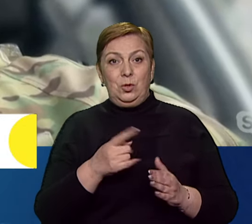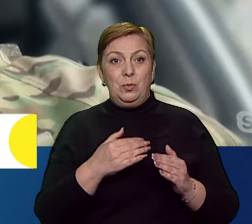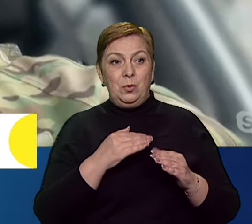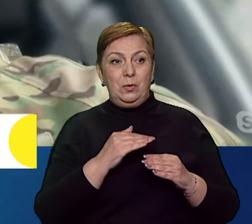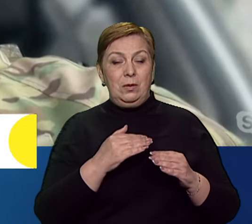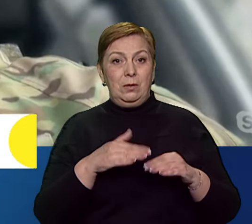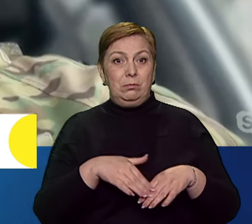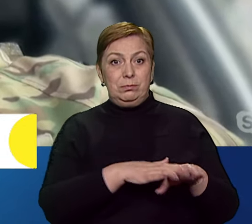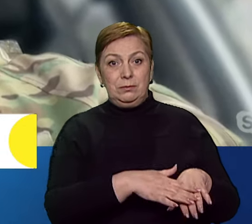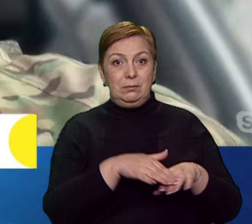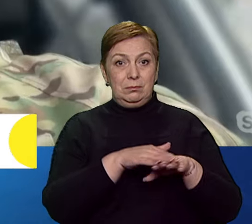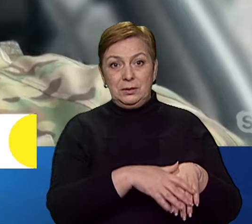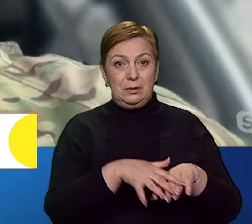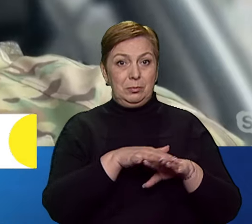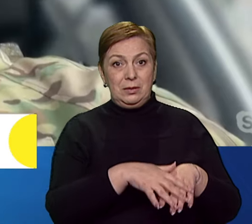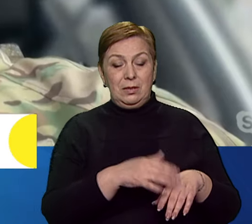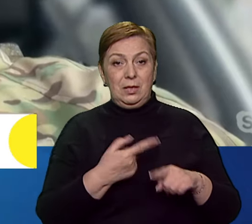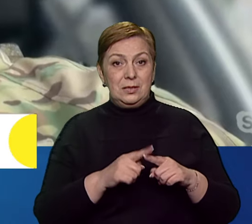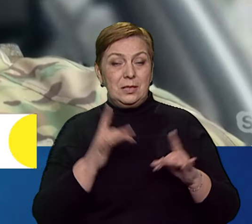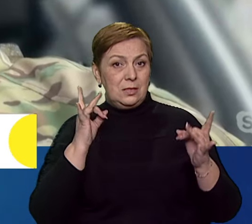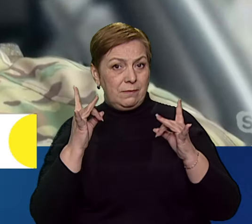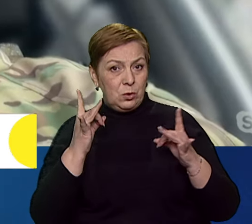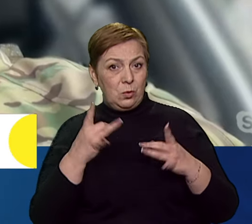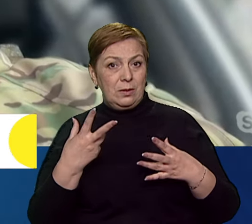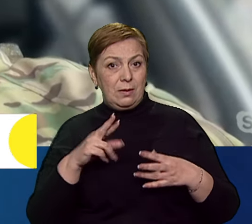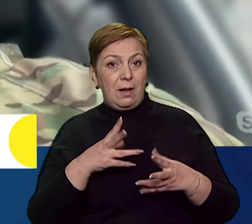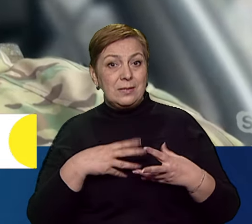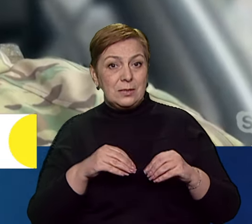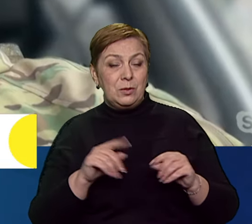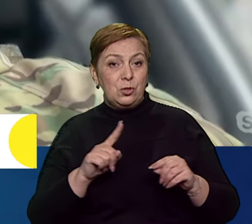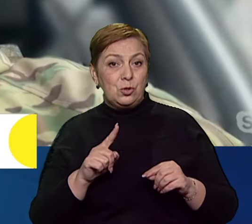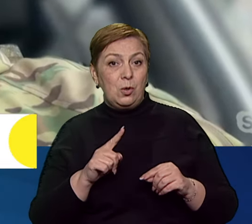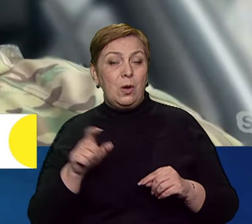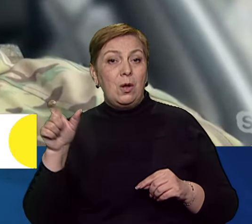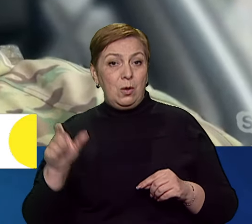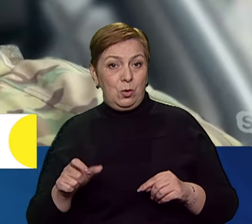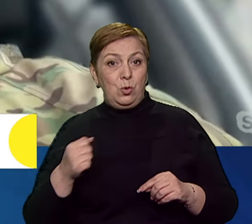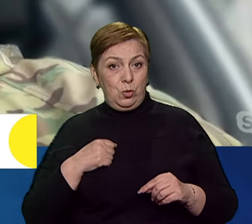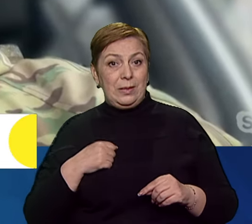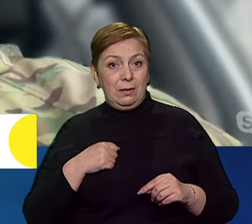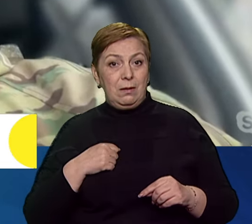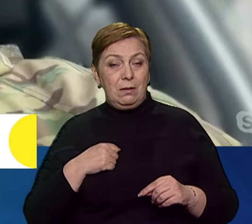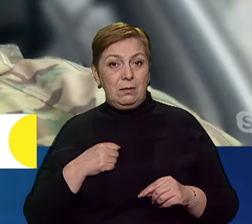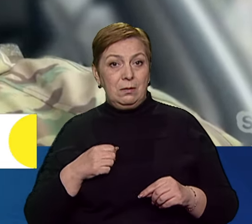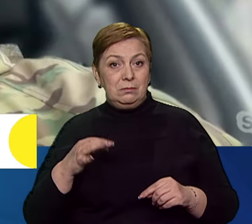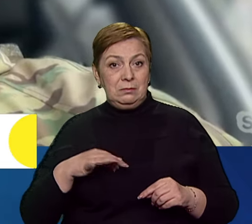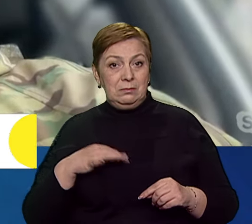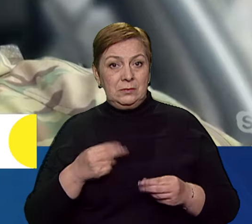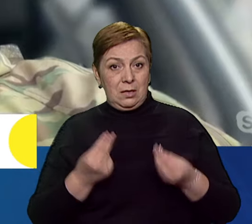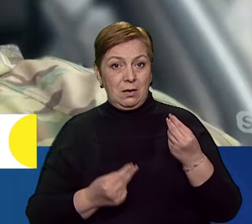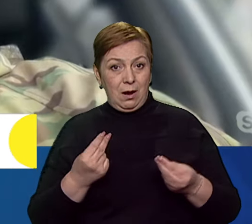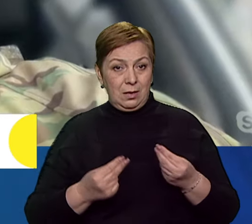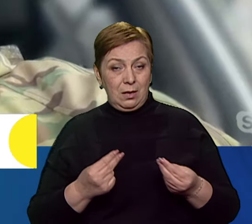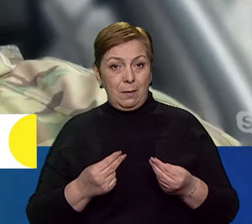гроші сюди в армію. Це перший дзвінок для сім'ї, що людина грає. Тому що ми не можемо проконтролювати кожен телефон, ми не